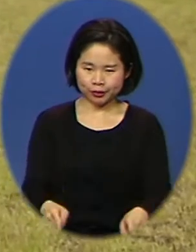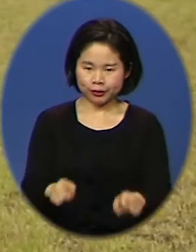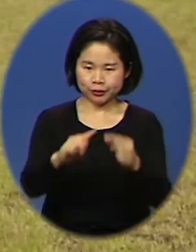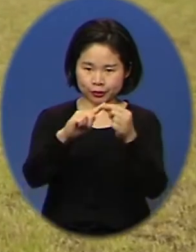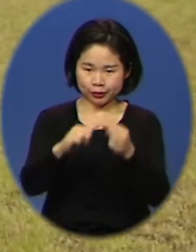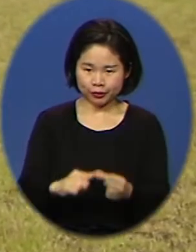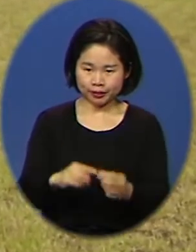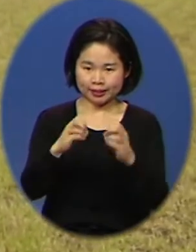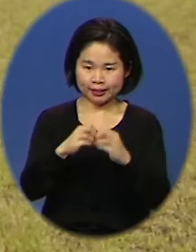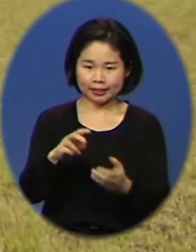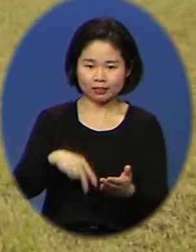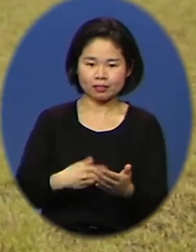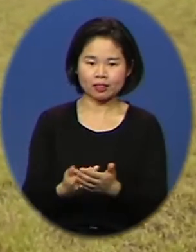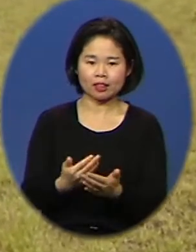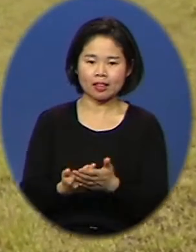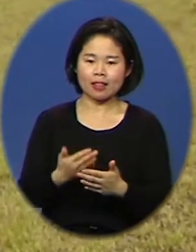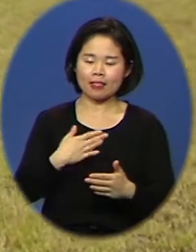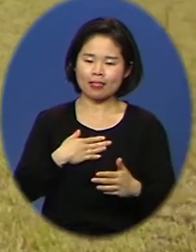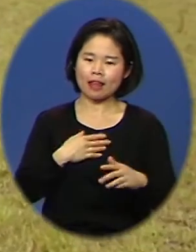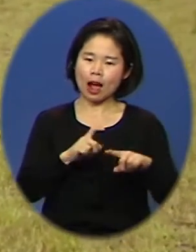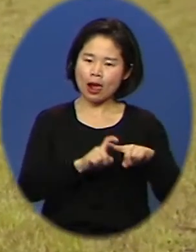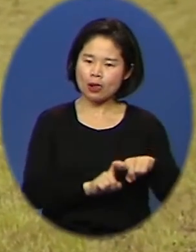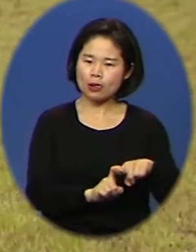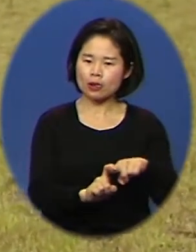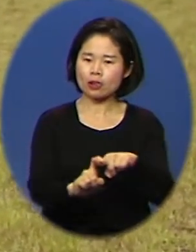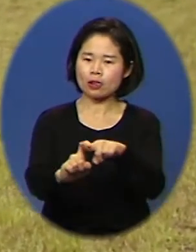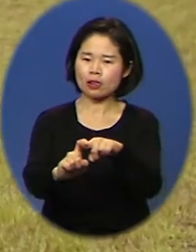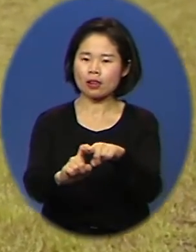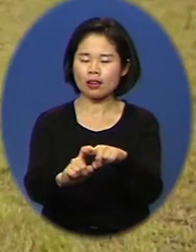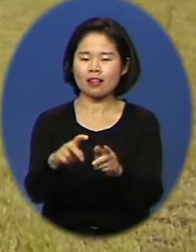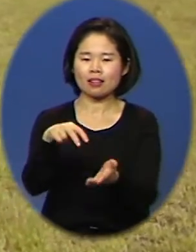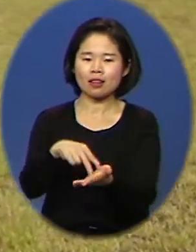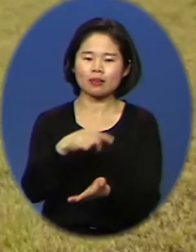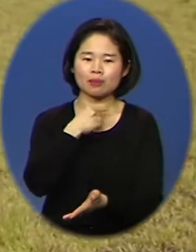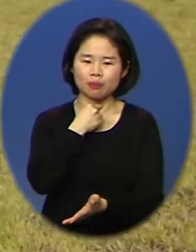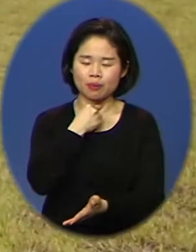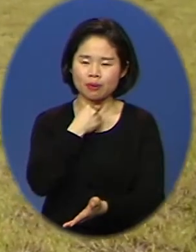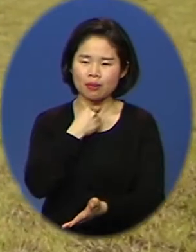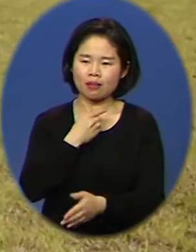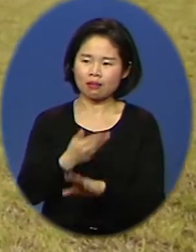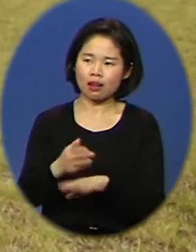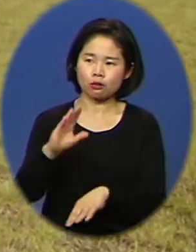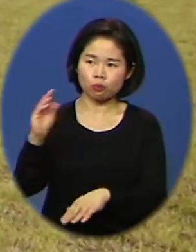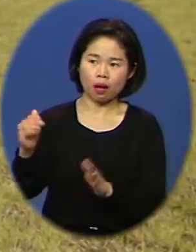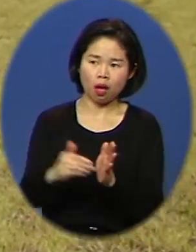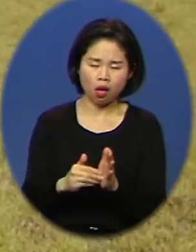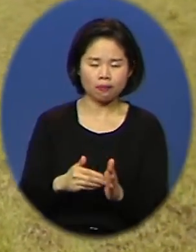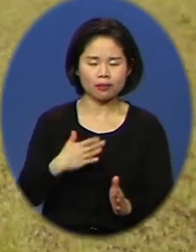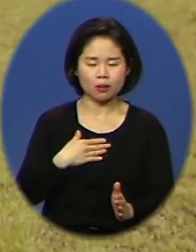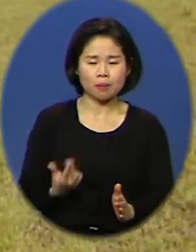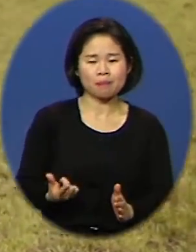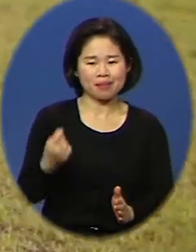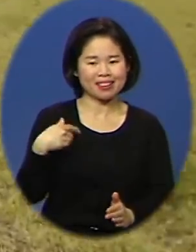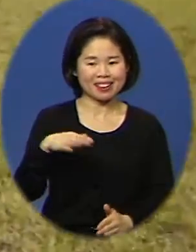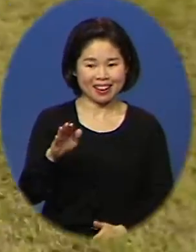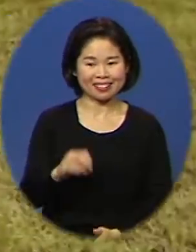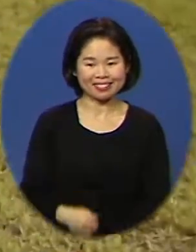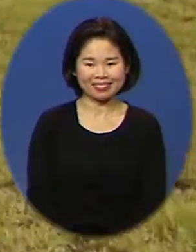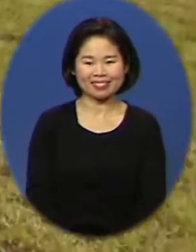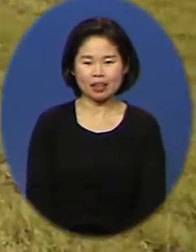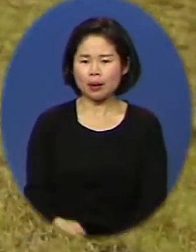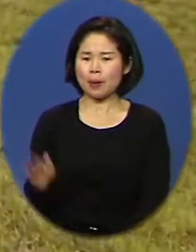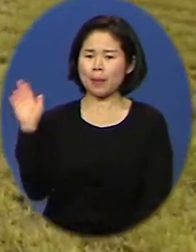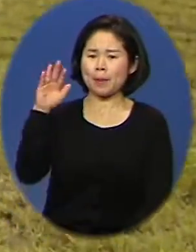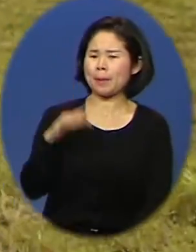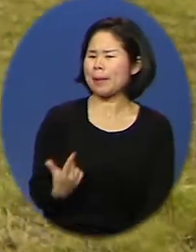저 지금 케이블카 빨리 타야 되거든요. 다른 팀 다 출발한 것 같아서 저도 빨리 출발하도록 하겠습니다.